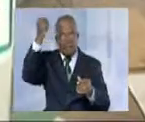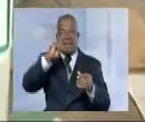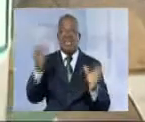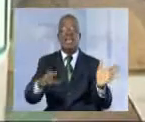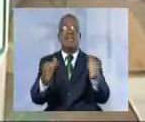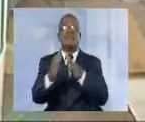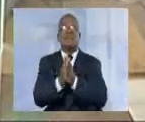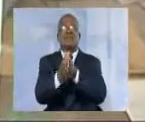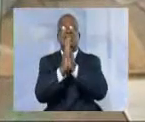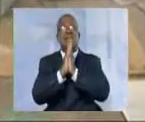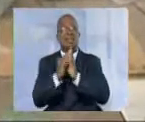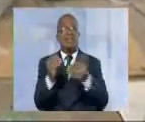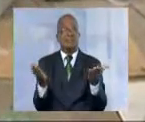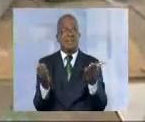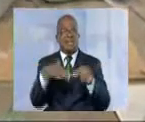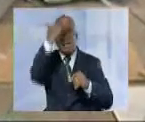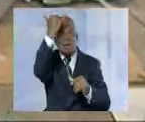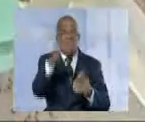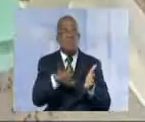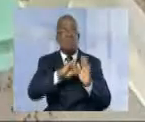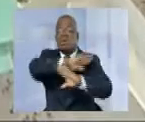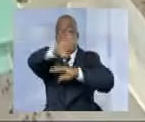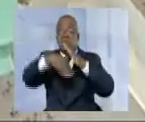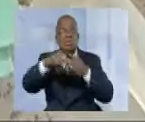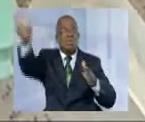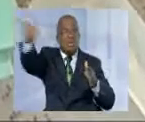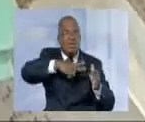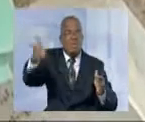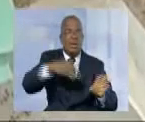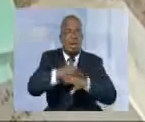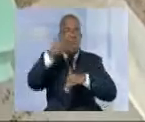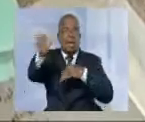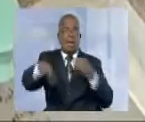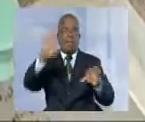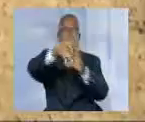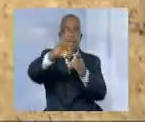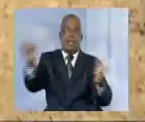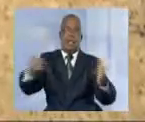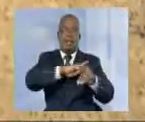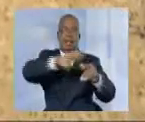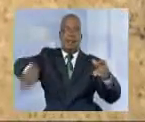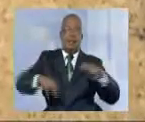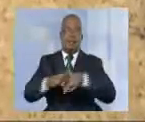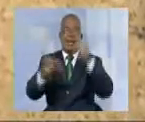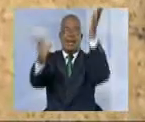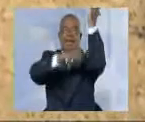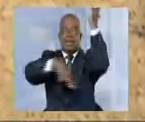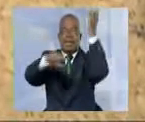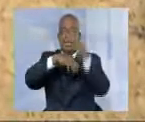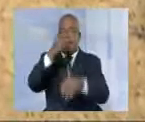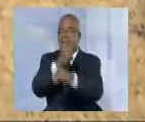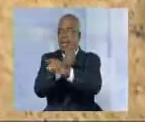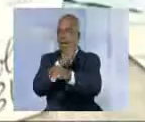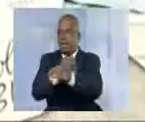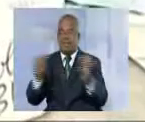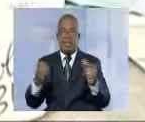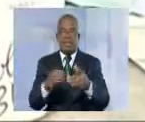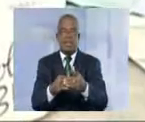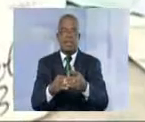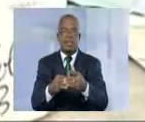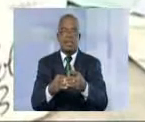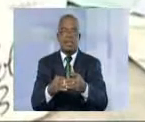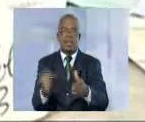posée au regard du cycle de violences intervenues au lendemain des élections couplées municipales et régionales. À Abidjan, par exemple, les partisans